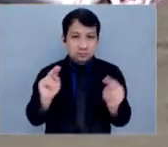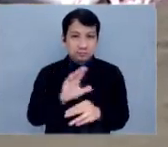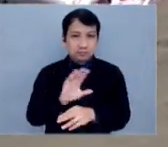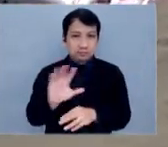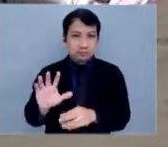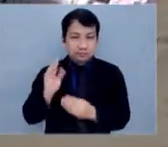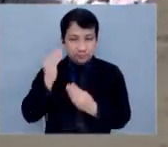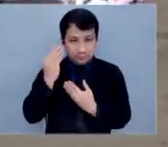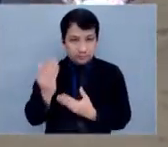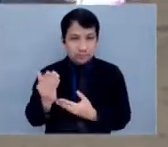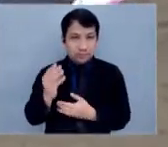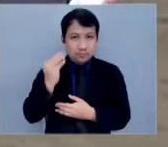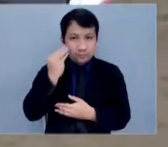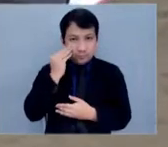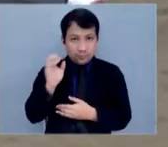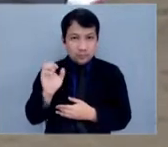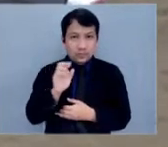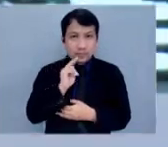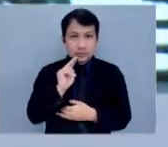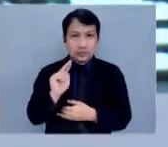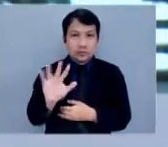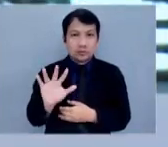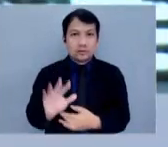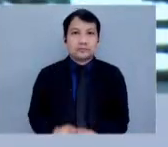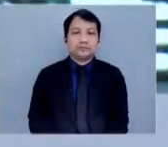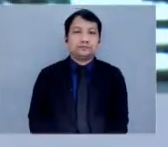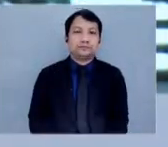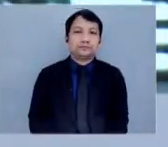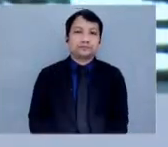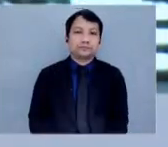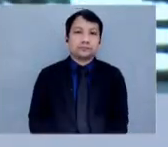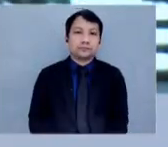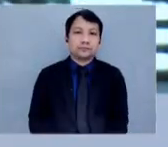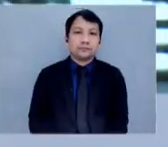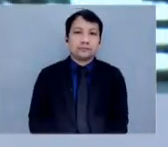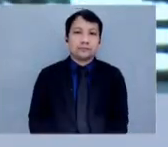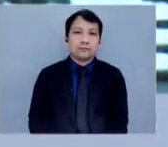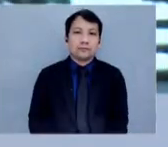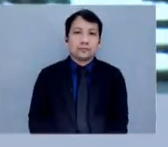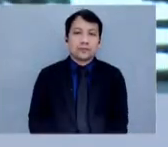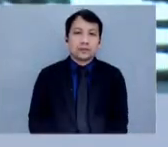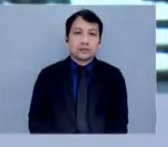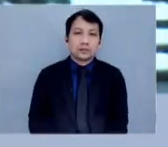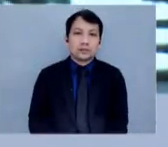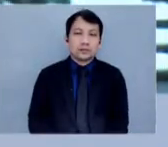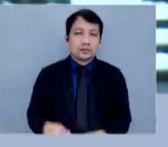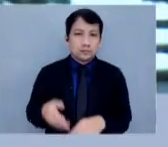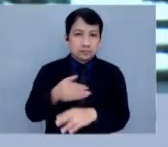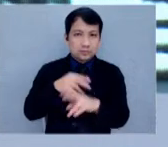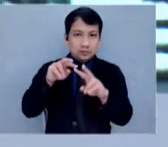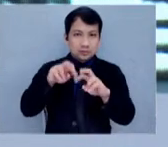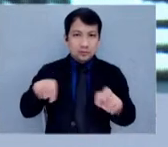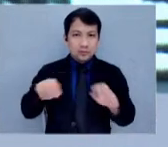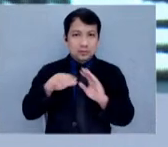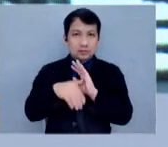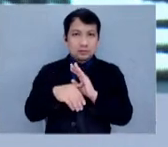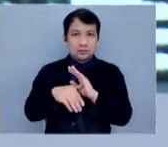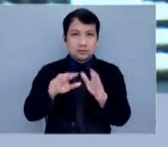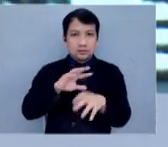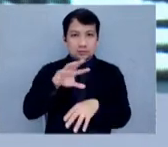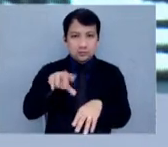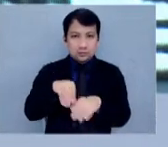frontline, Marian Enriquez, News 5. Sumalang na sa post-evaluation ng COMELEC ang joint venture na